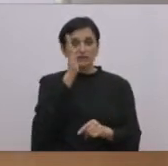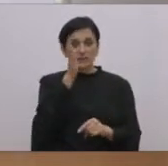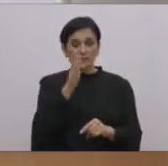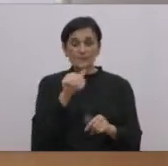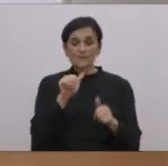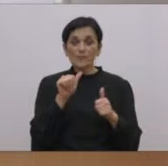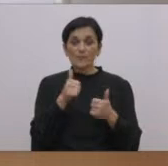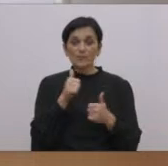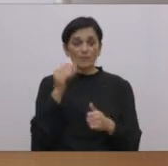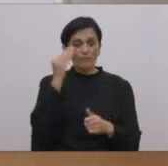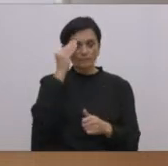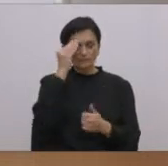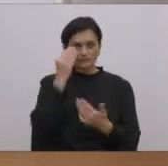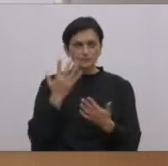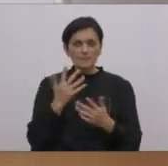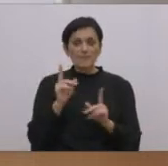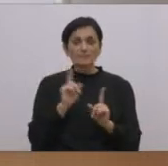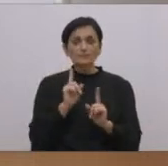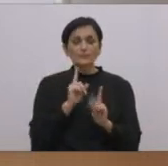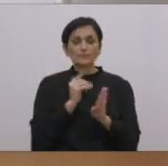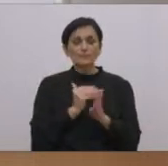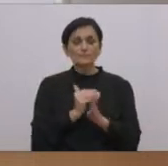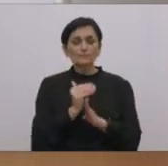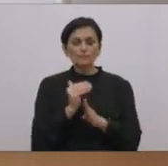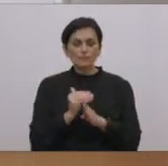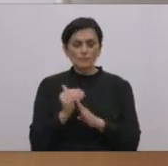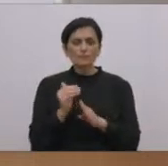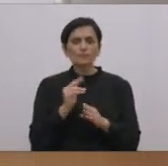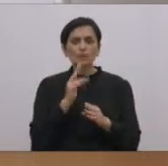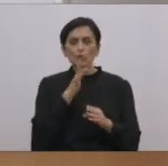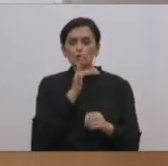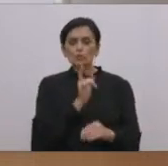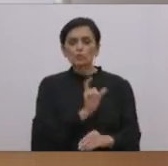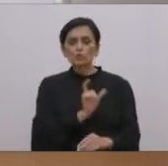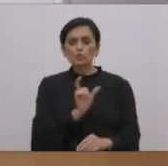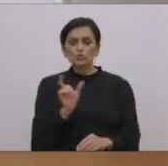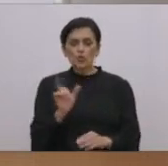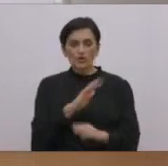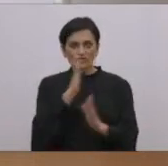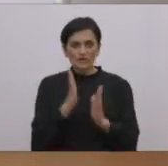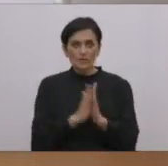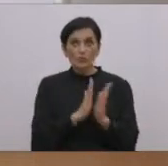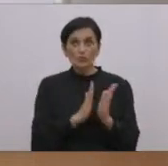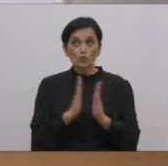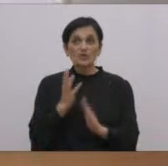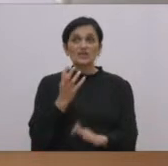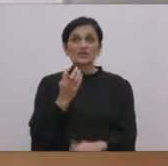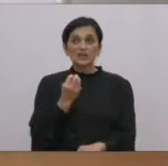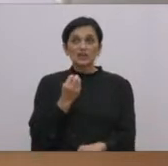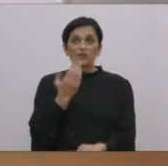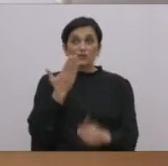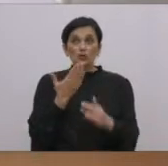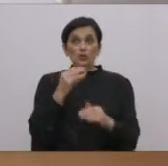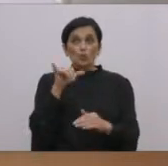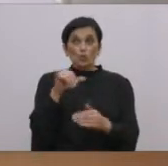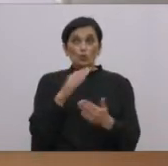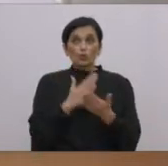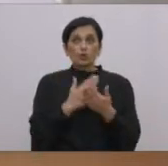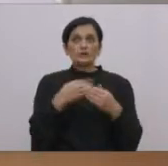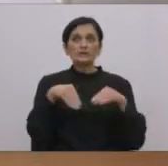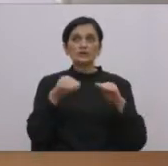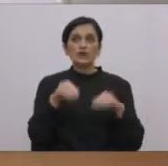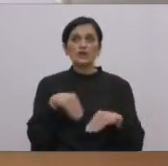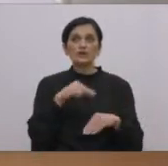როგორ წარმოგიდგენიათ რა თანმიმდევრობითა და დროულობით ამ ყველაფრის მოგვარება? და კიდევ, თუ გაქვთ უკვე